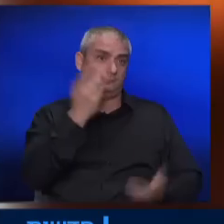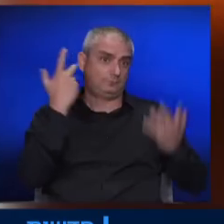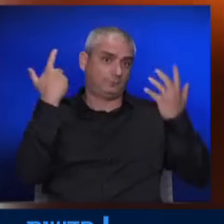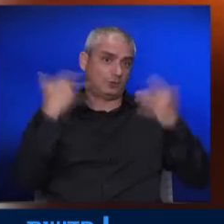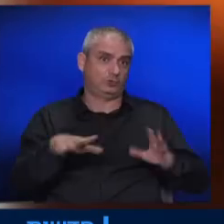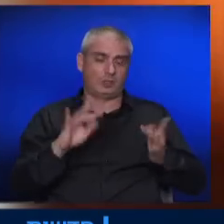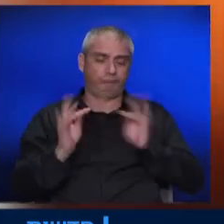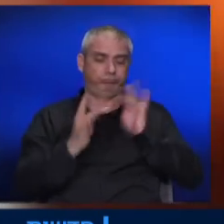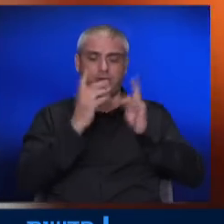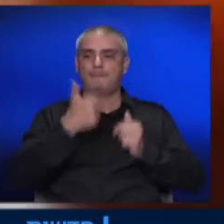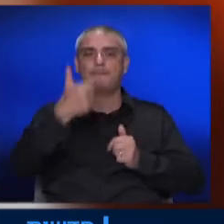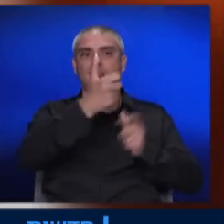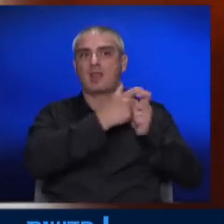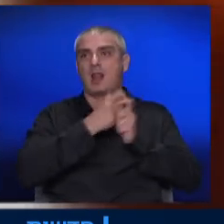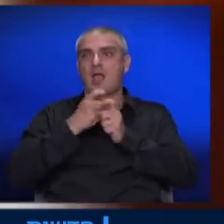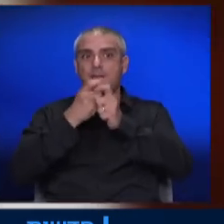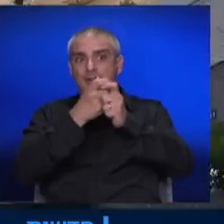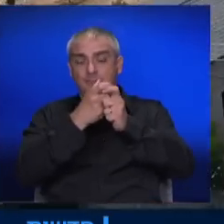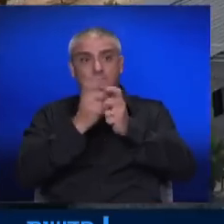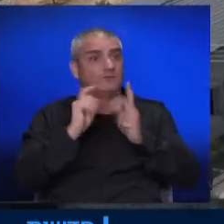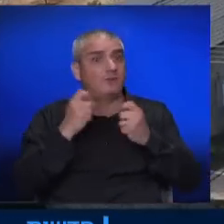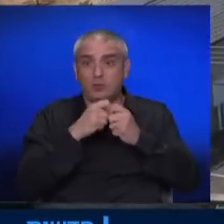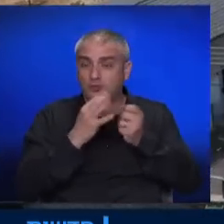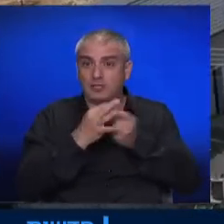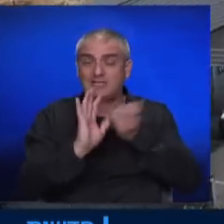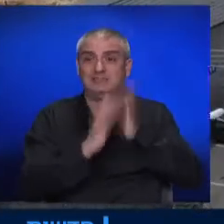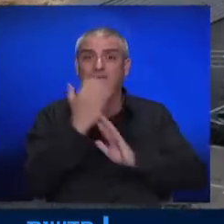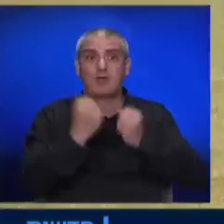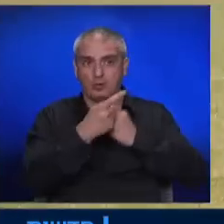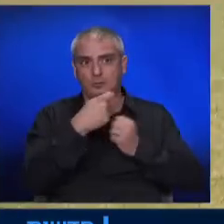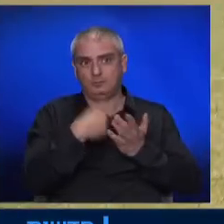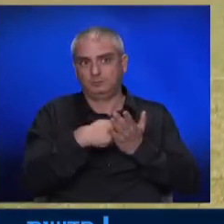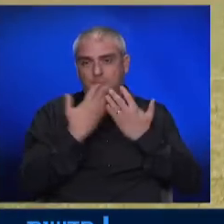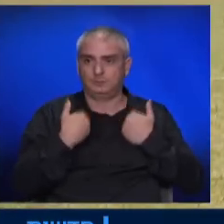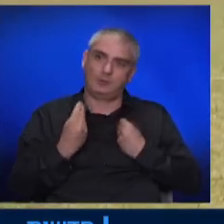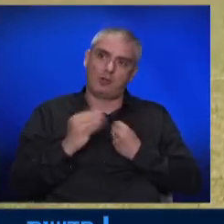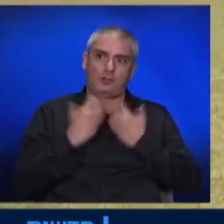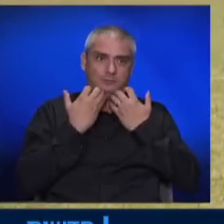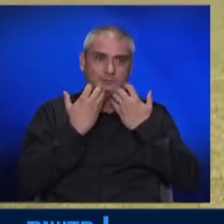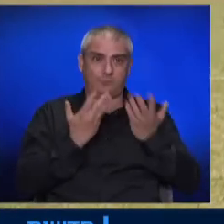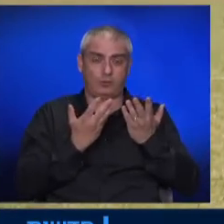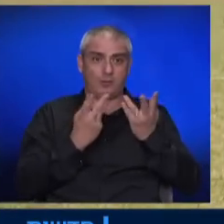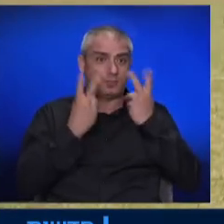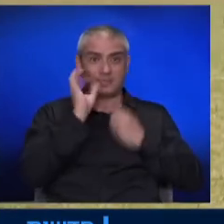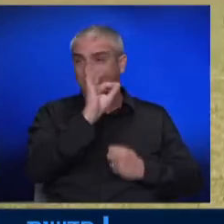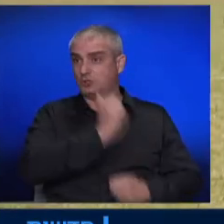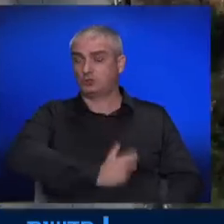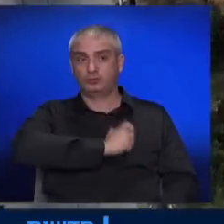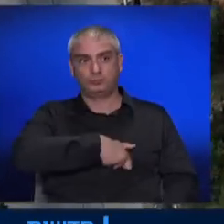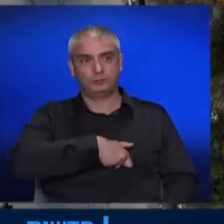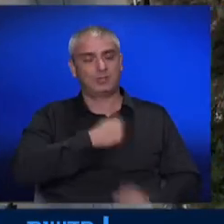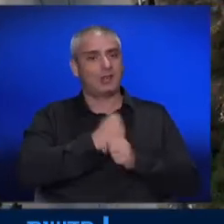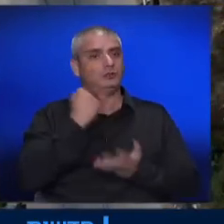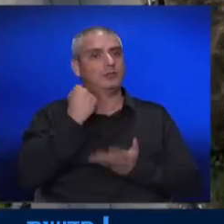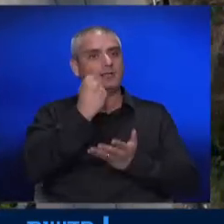מנהלי אגפים. ובלי קשר לשריפת האוטו, הגזבר מספר לנו עוד סיפור. הניסיון של ראש המועצה להעביר תקציב מיד אחרי